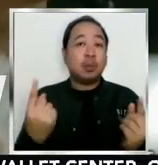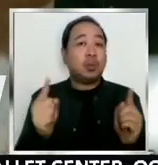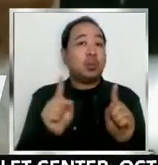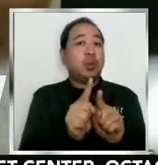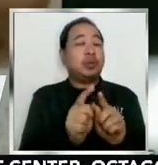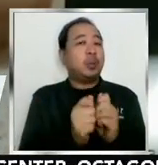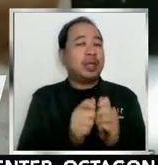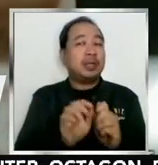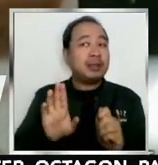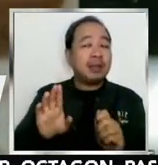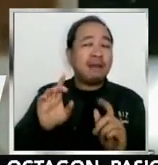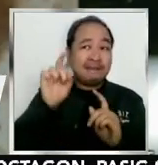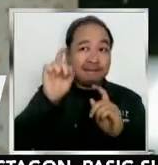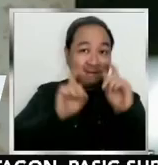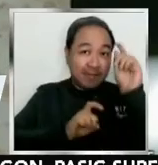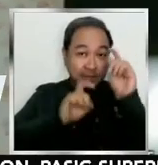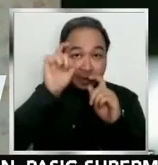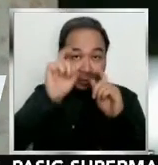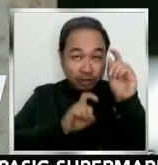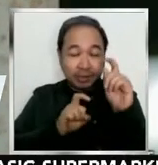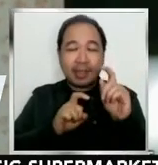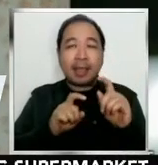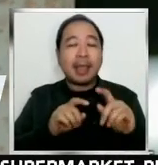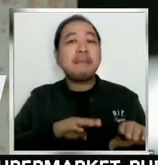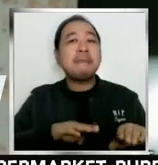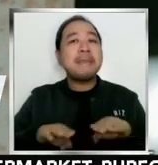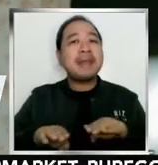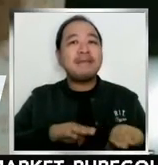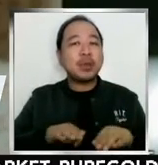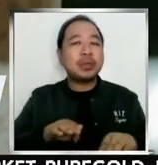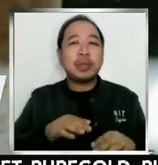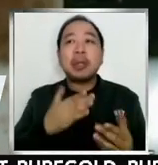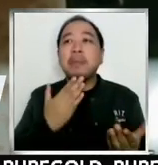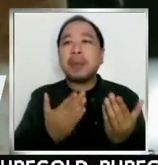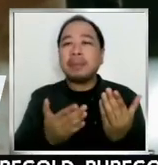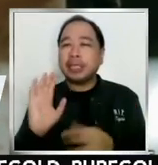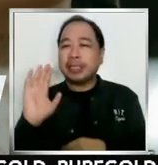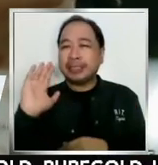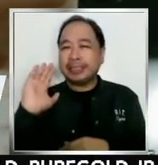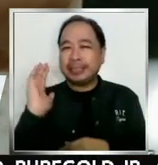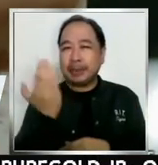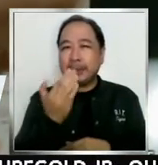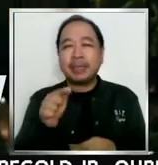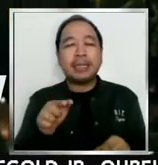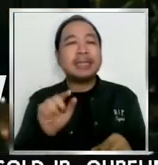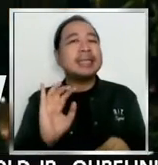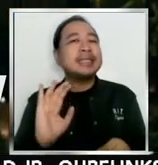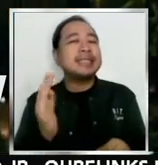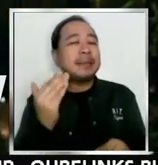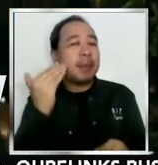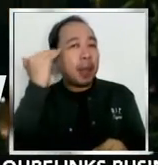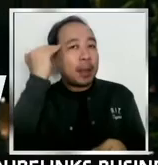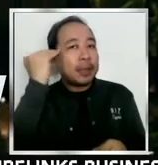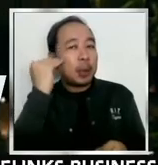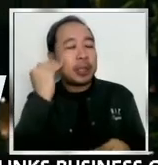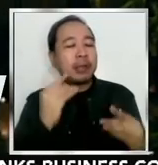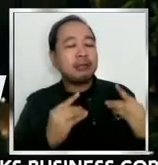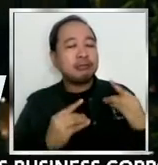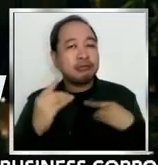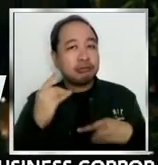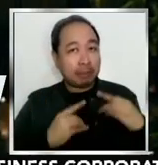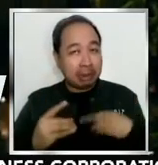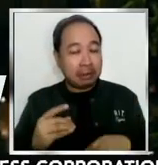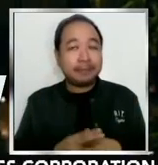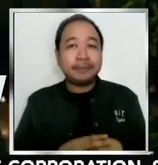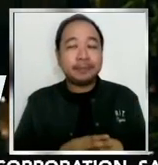expression at galaw, maaari raw maihalin tulad sa mga K-drama series. Mabilis din daw ang paggalaw